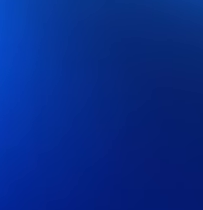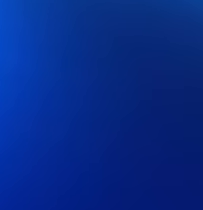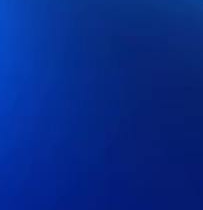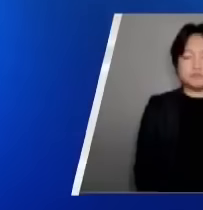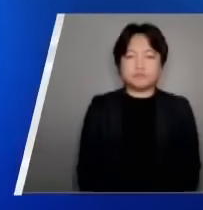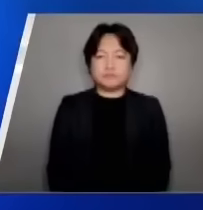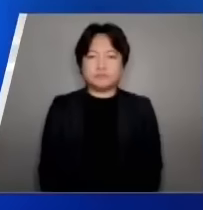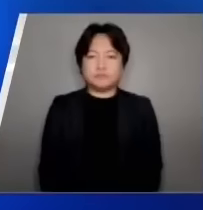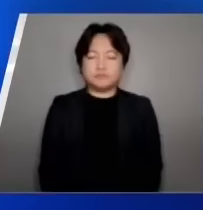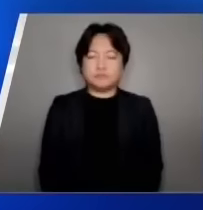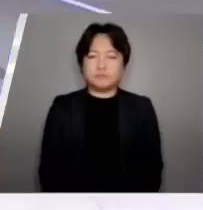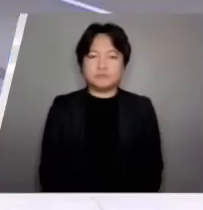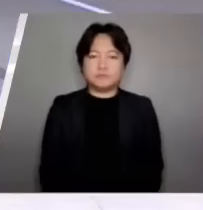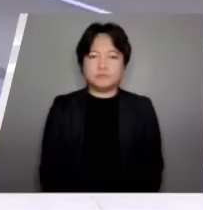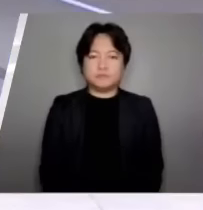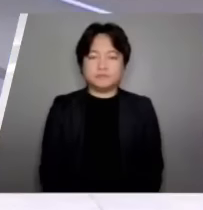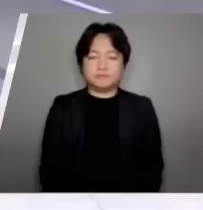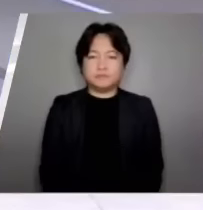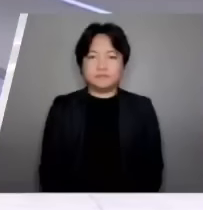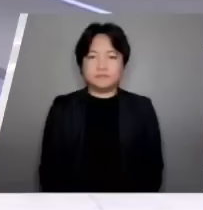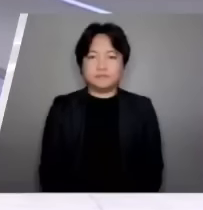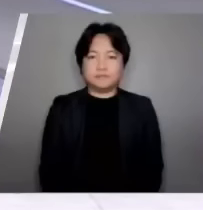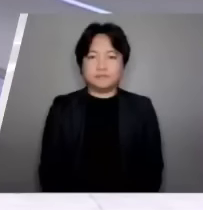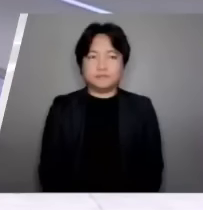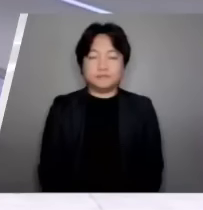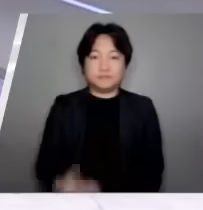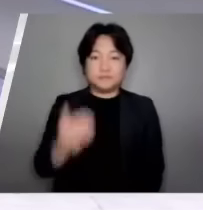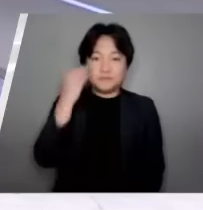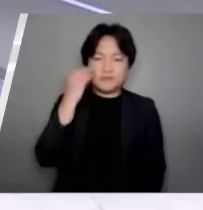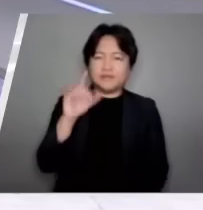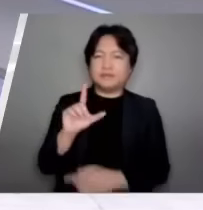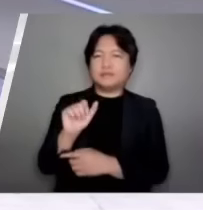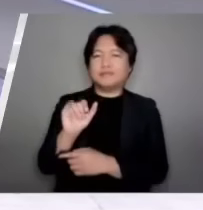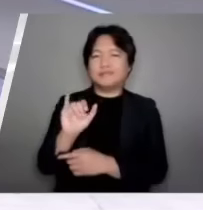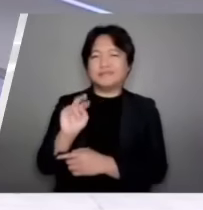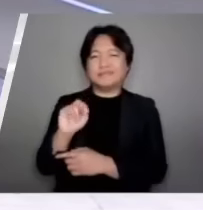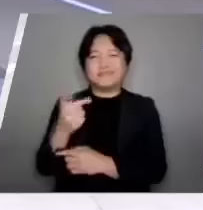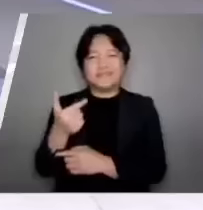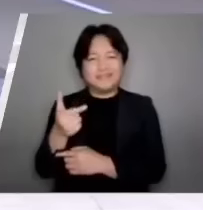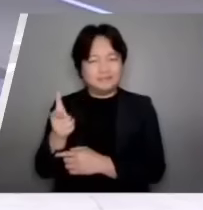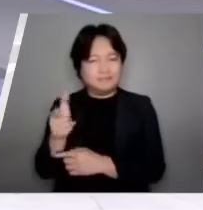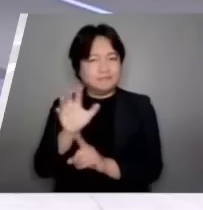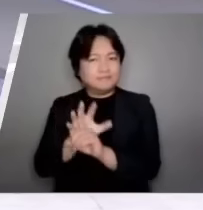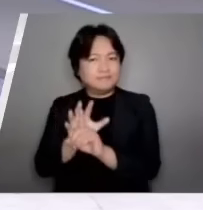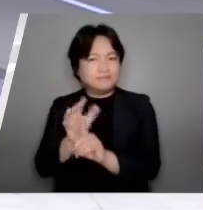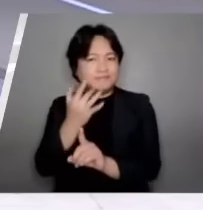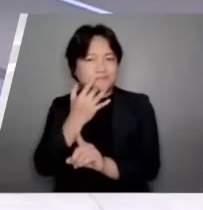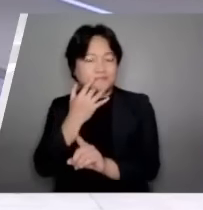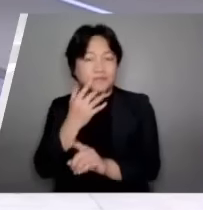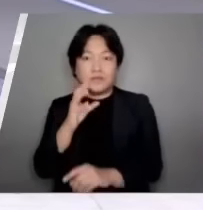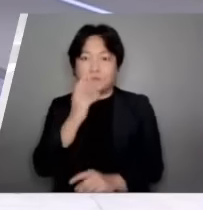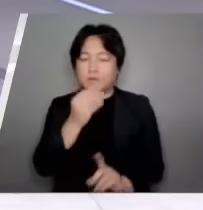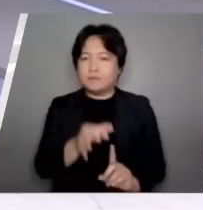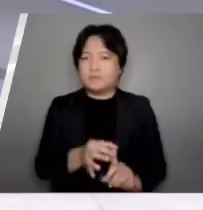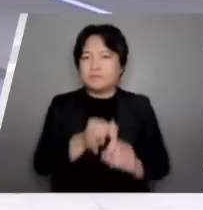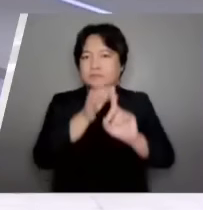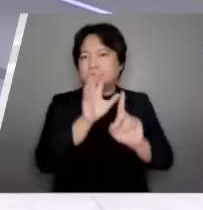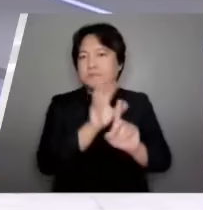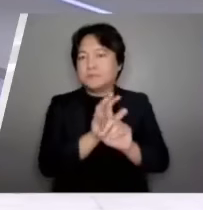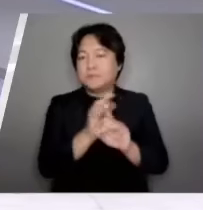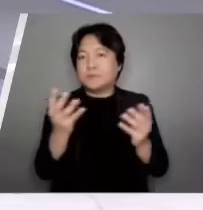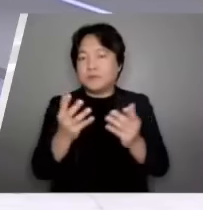Hindi maikakaila na isa ang laing sa paboritong putahe ng mga Pinoy, lalo na ng mga Bicolano. Kaya naman sa isang cooking competition sa